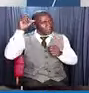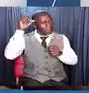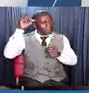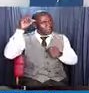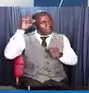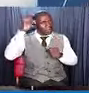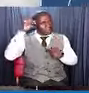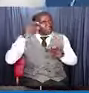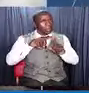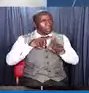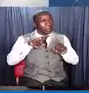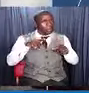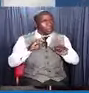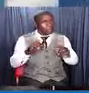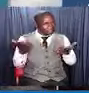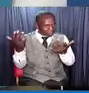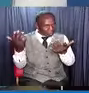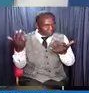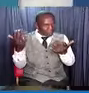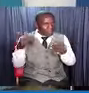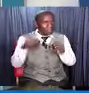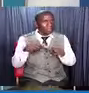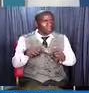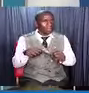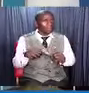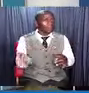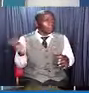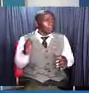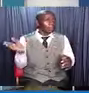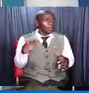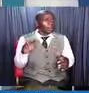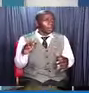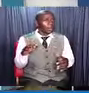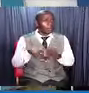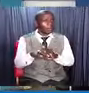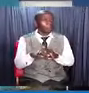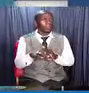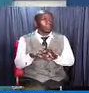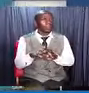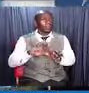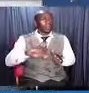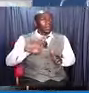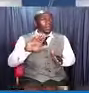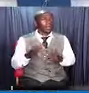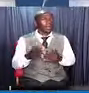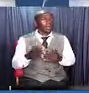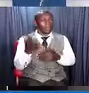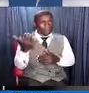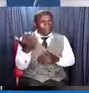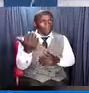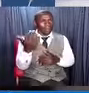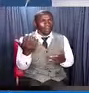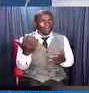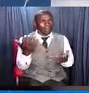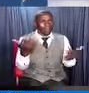Njoni patupu. He'll call the other seven people. Come here, it's empty. Hata anasema sisi ni wake. Then he said that Johnny, come